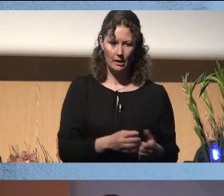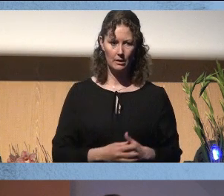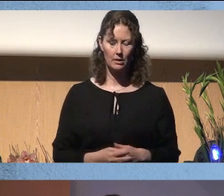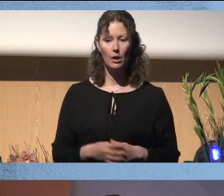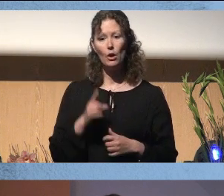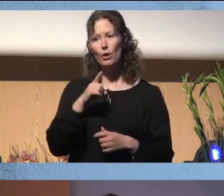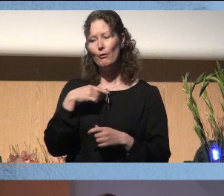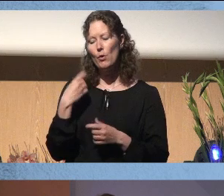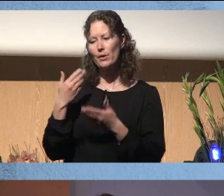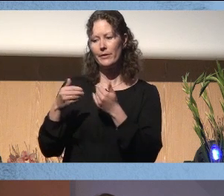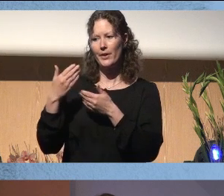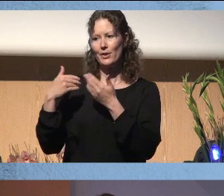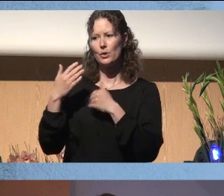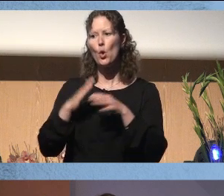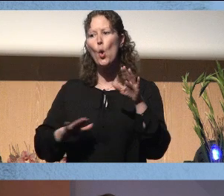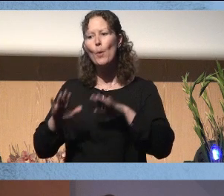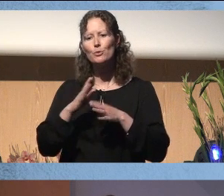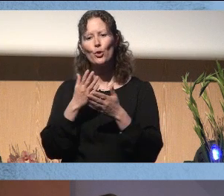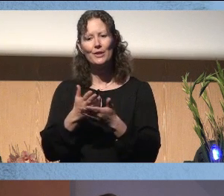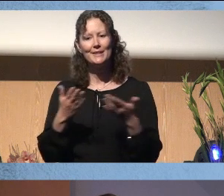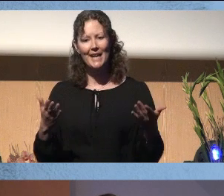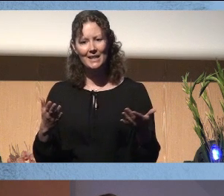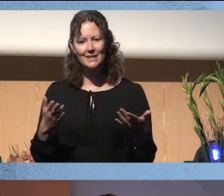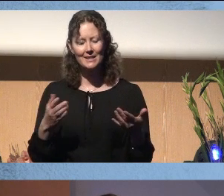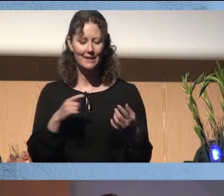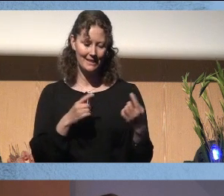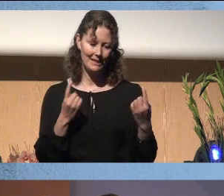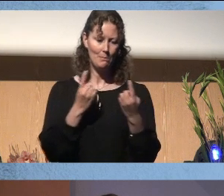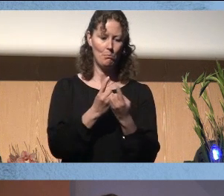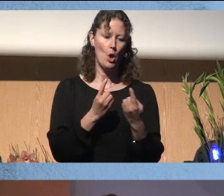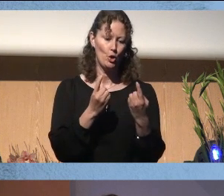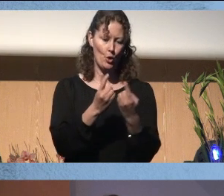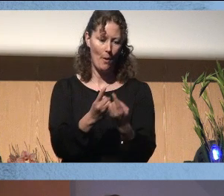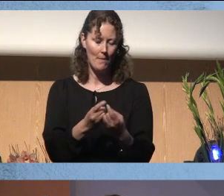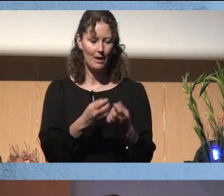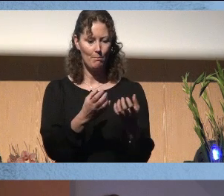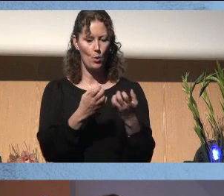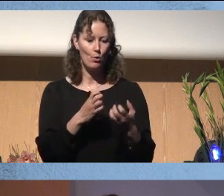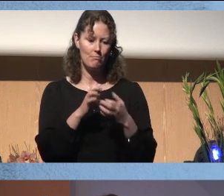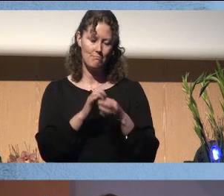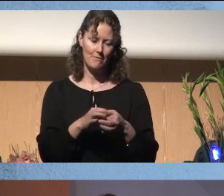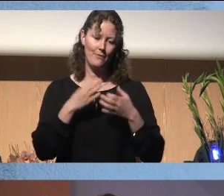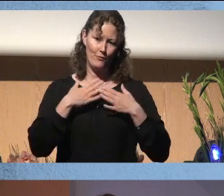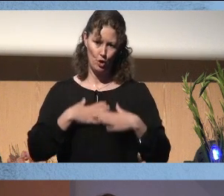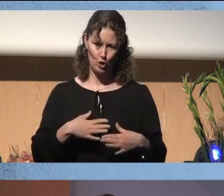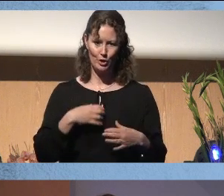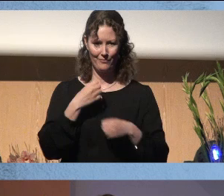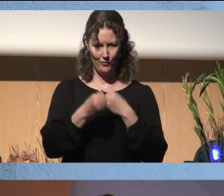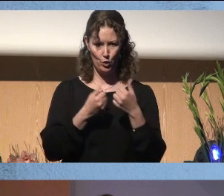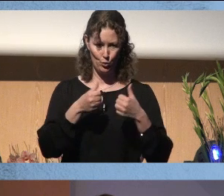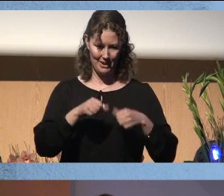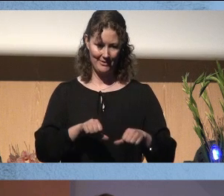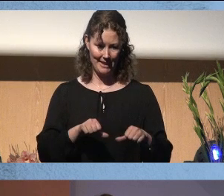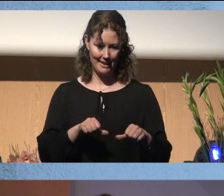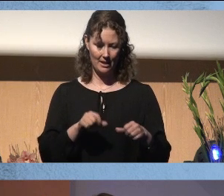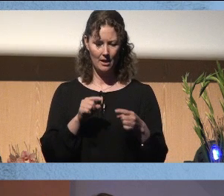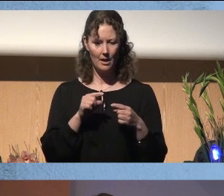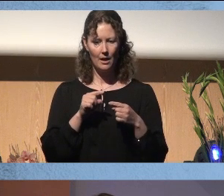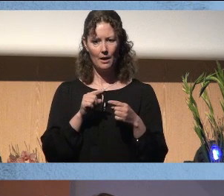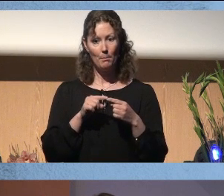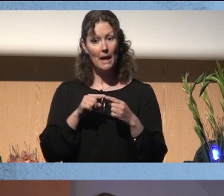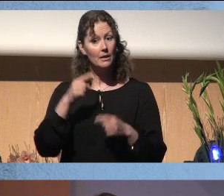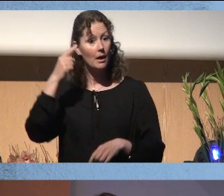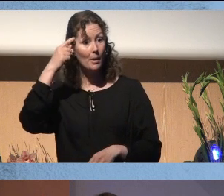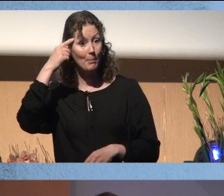Våre tradisjonelle omsorgstjenester imøtekommer behovene ved fysisk funksjonssvikt. Men ved mental